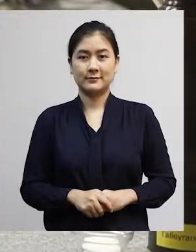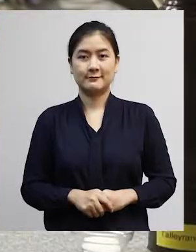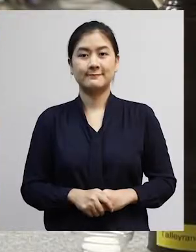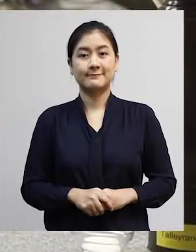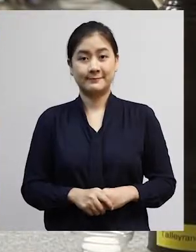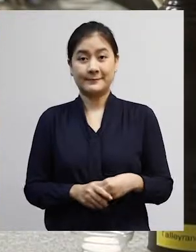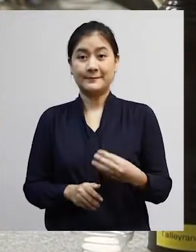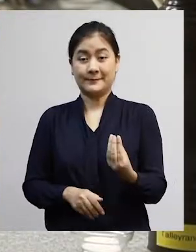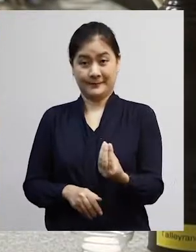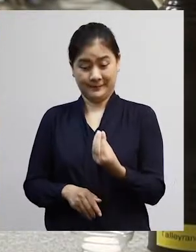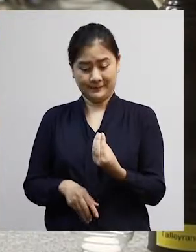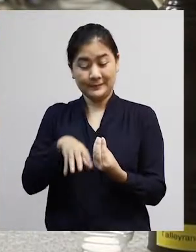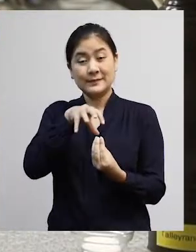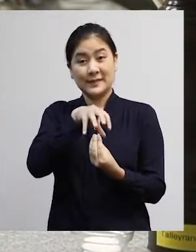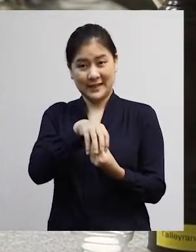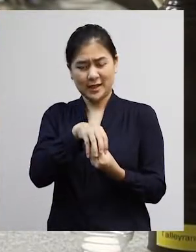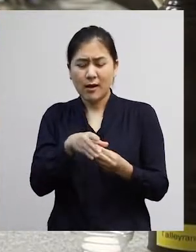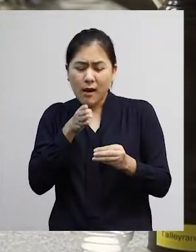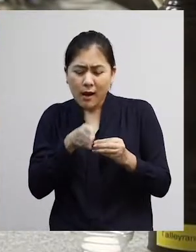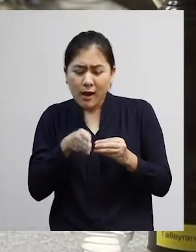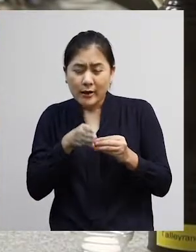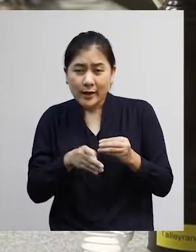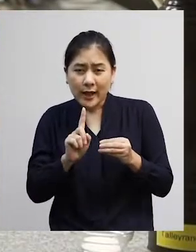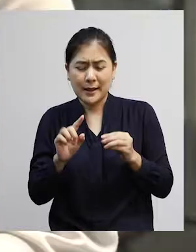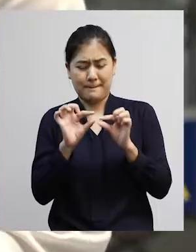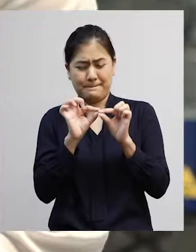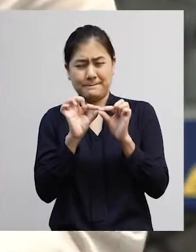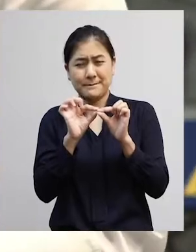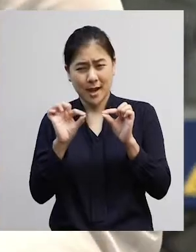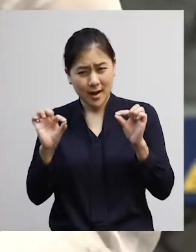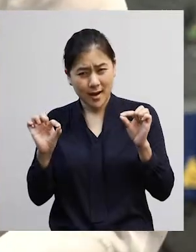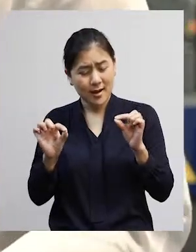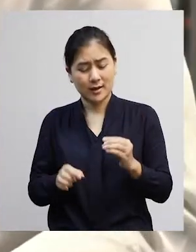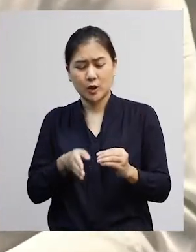จากนั้นนะคะเราจะหั่นเห็ดฟางเป็นชิ้นบางๆค่ะ